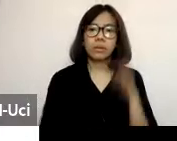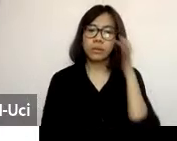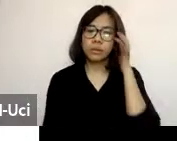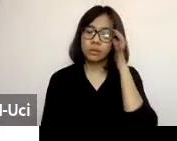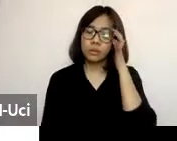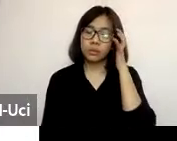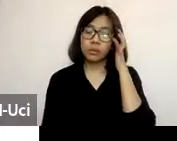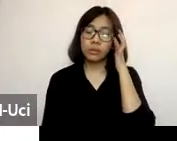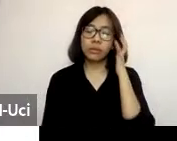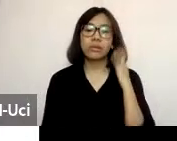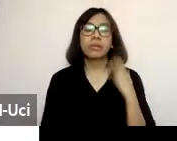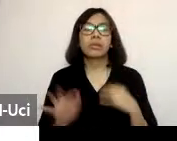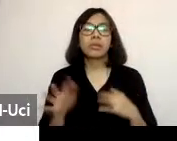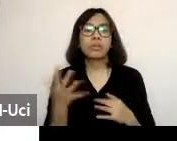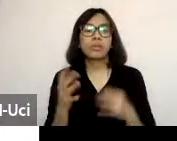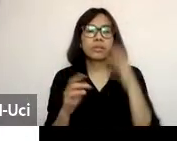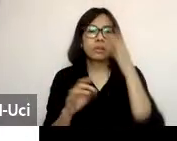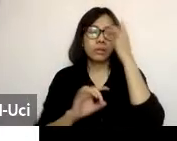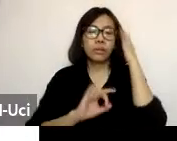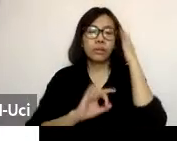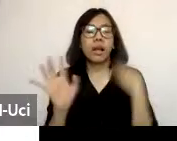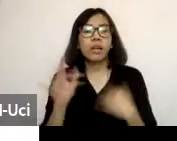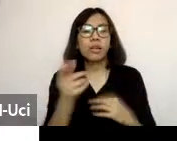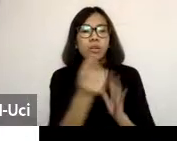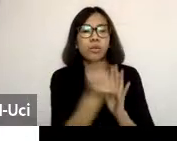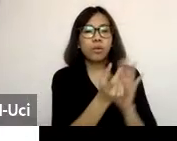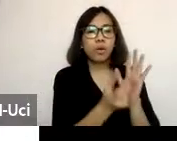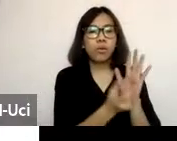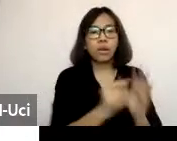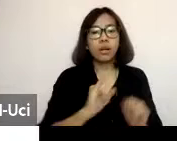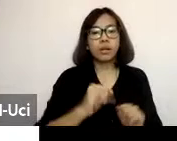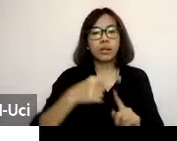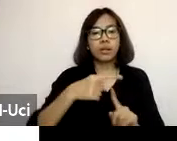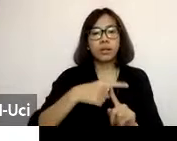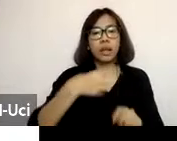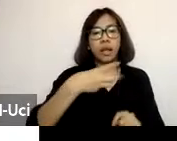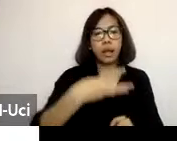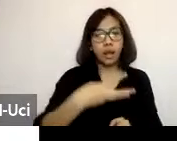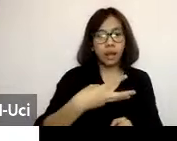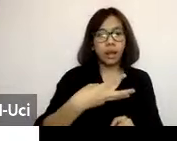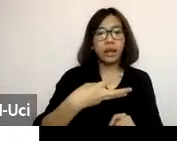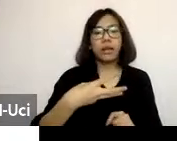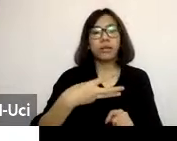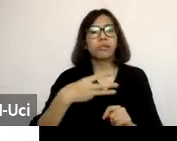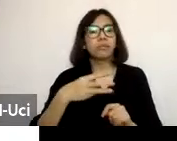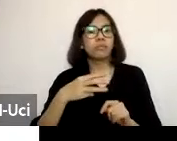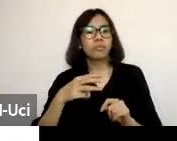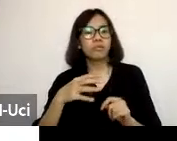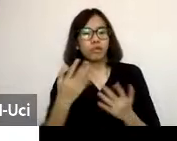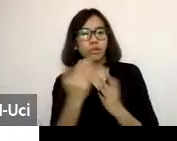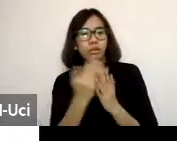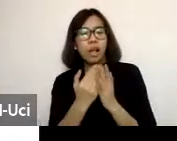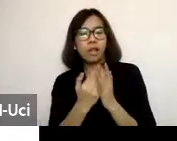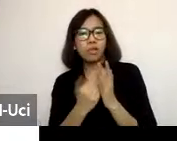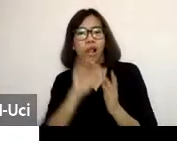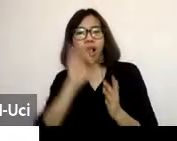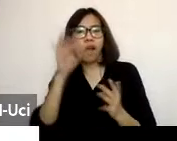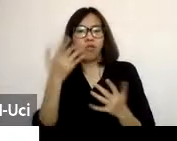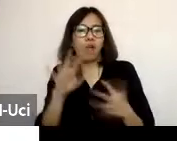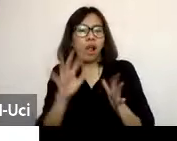nah juga di undang-undang ite dan dalam kajian dibaca disebut kangen cukup baik bahwa di undang-undang LCD